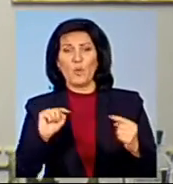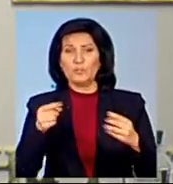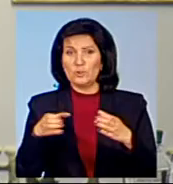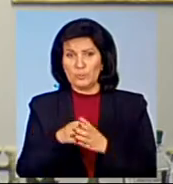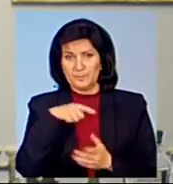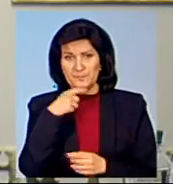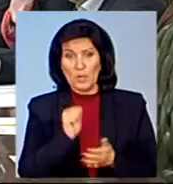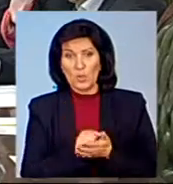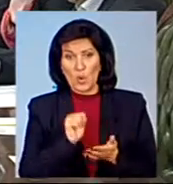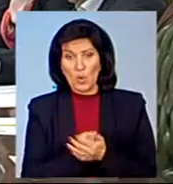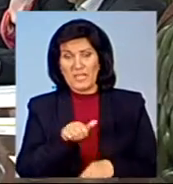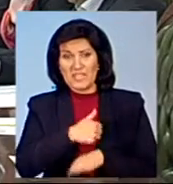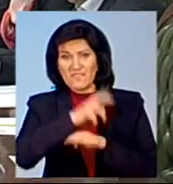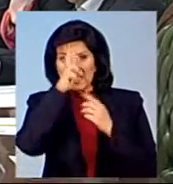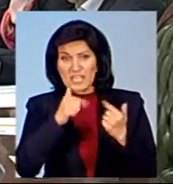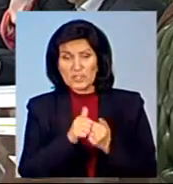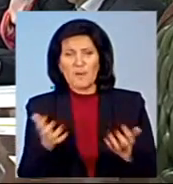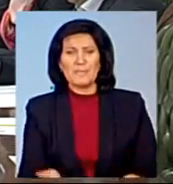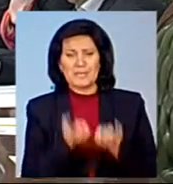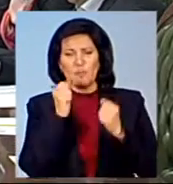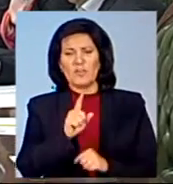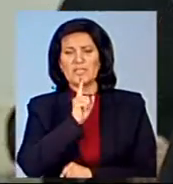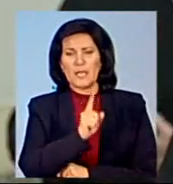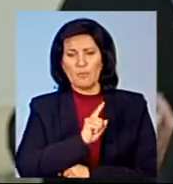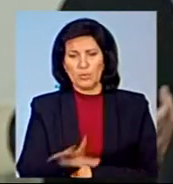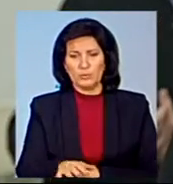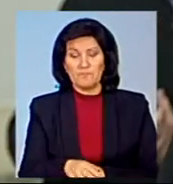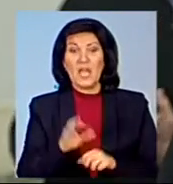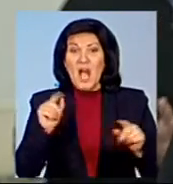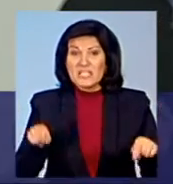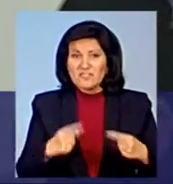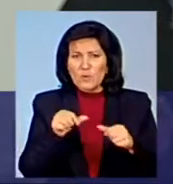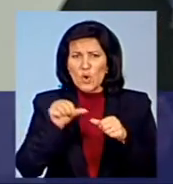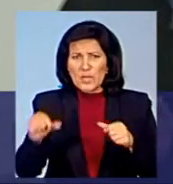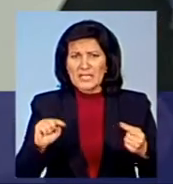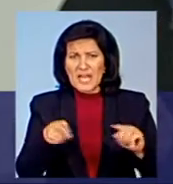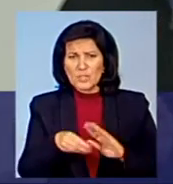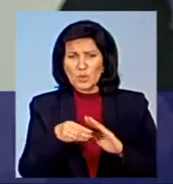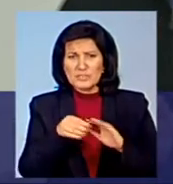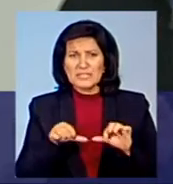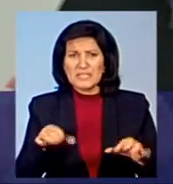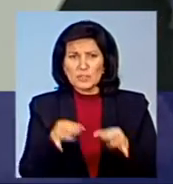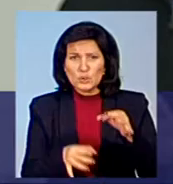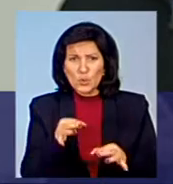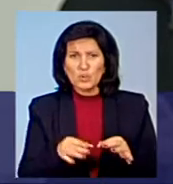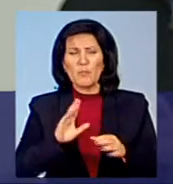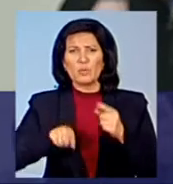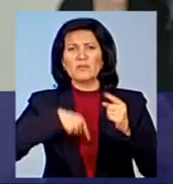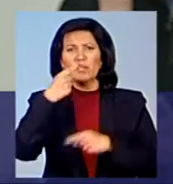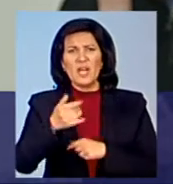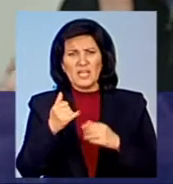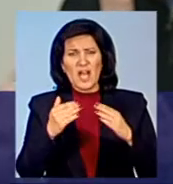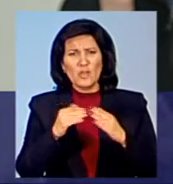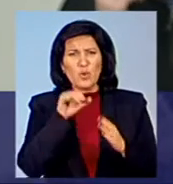блок» кажуть, документ глави держави підтримувати не будуть. А створювати окремий антикорупційний суд, потім черговий суд